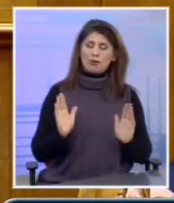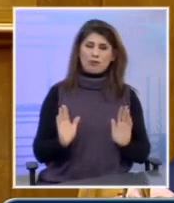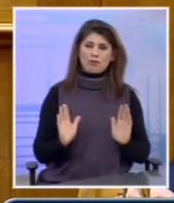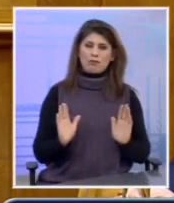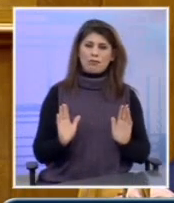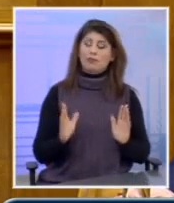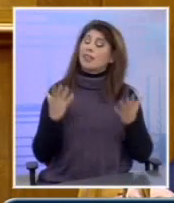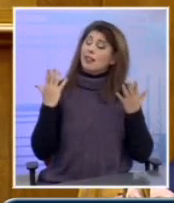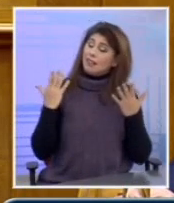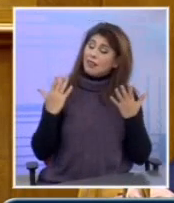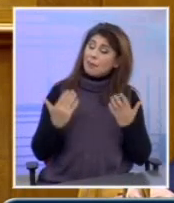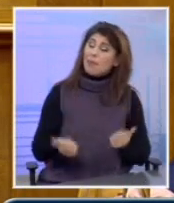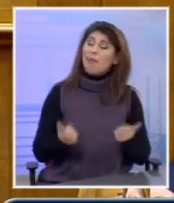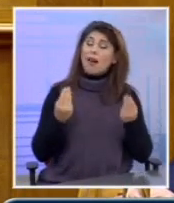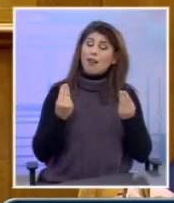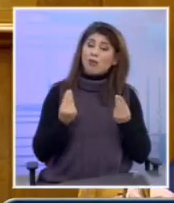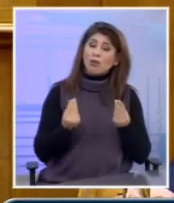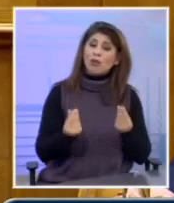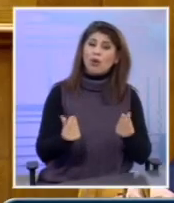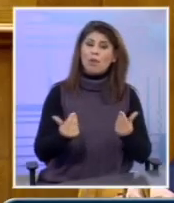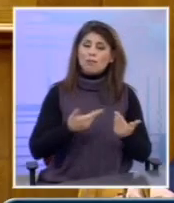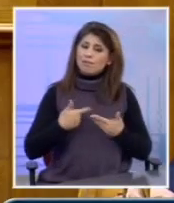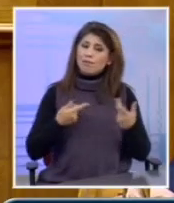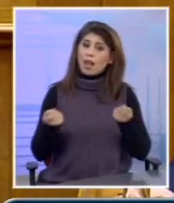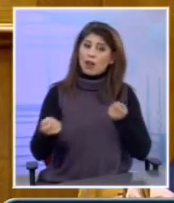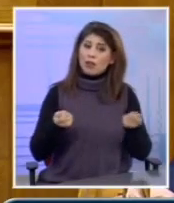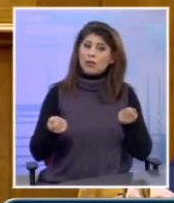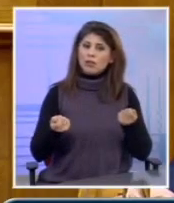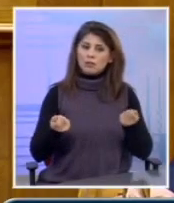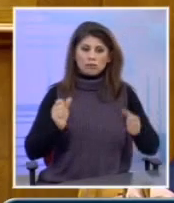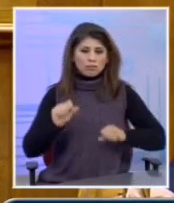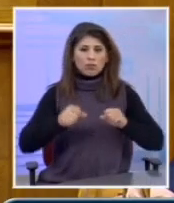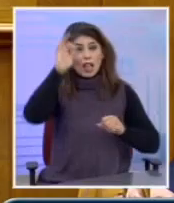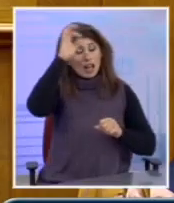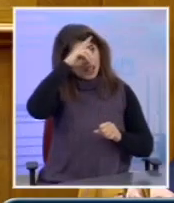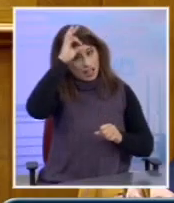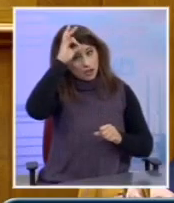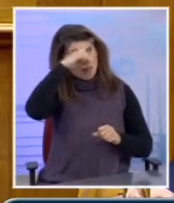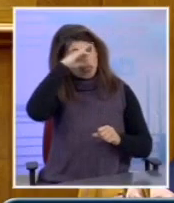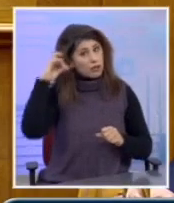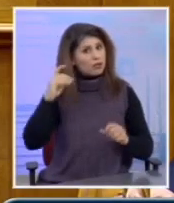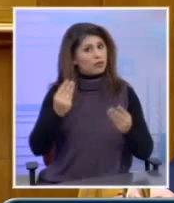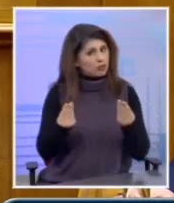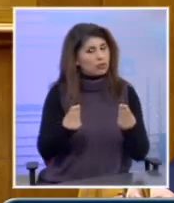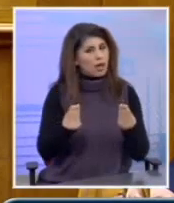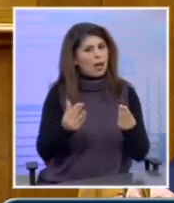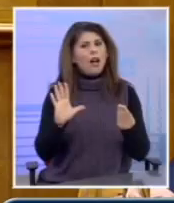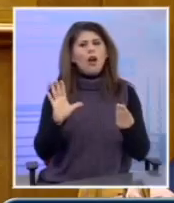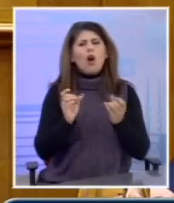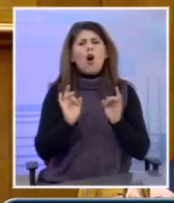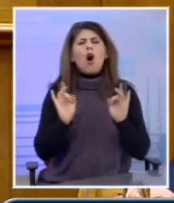υπάρχει τρόπος να οργανώνουμε επιχειρήσεις δύσκολες αστυνομίας χωρίς να ανοίγει